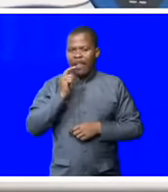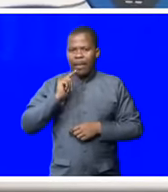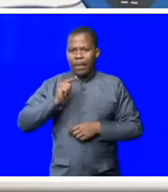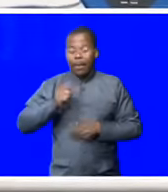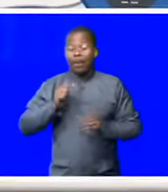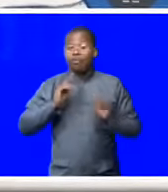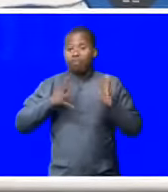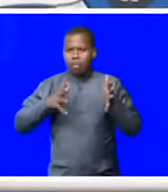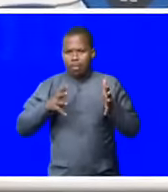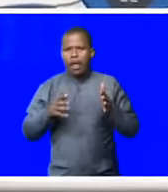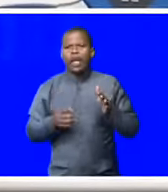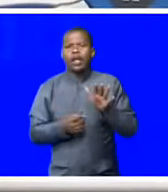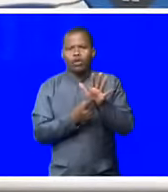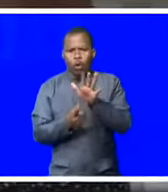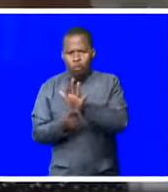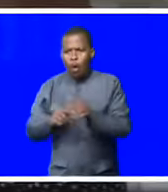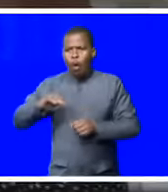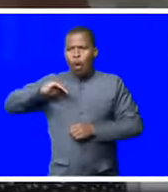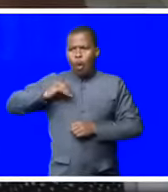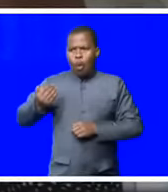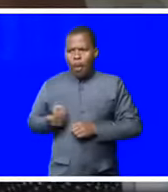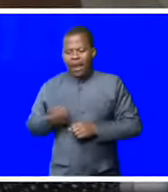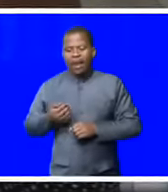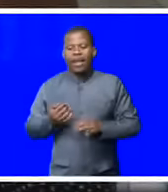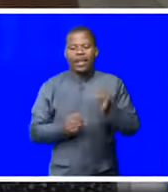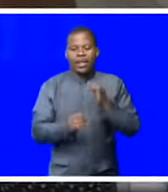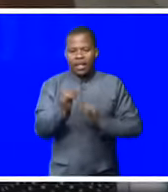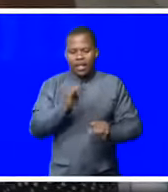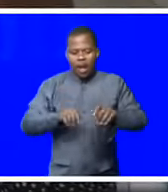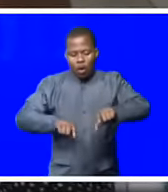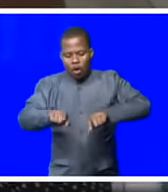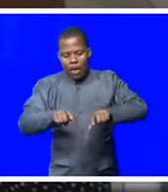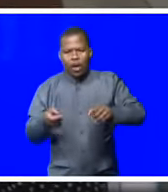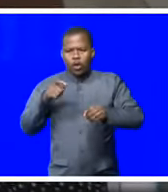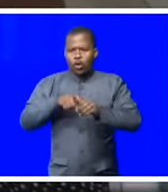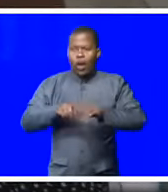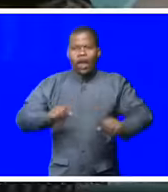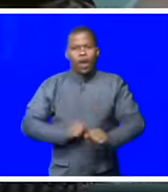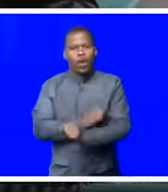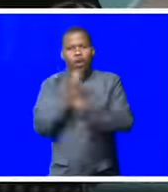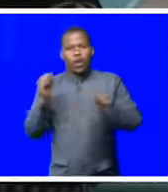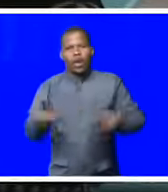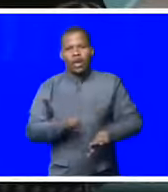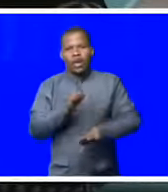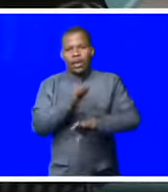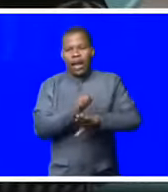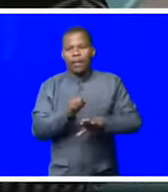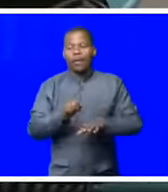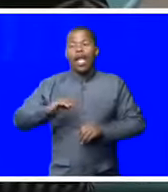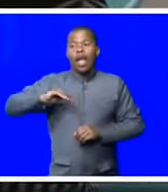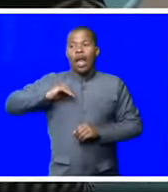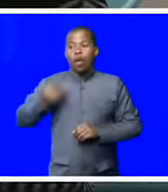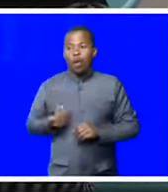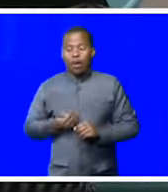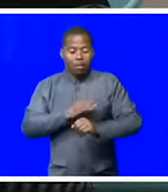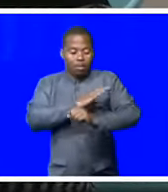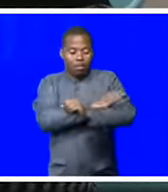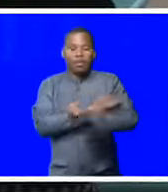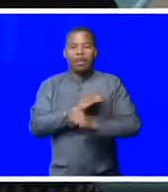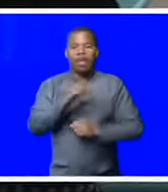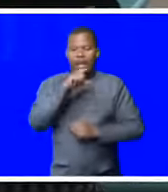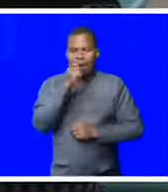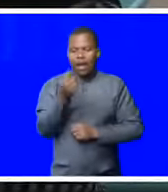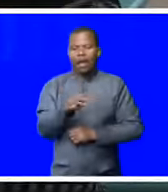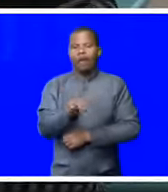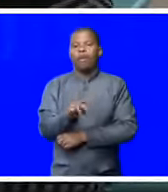holding themselves in the world stage Nosibelo Mkhonda lo nkapteni welikhetho lesivu labomake kulomdlalo uthi kusekhona sidzinga